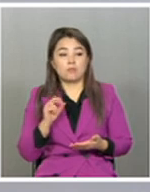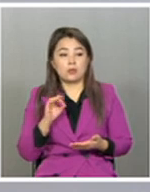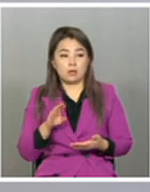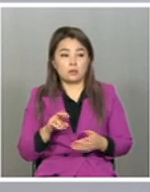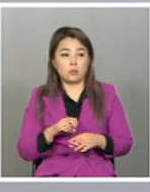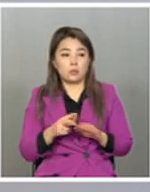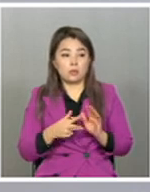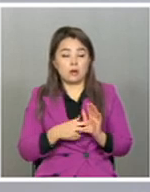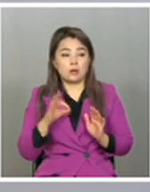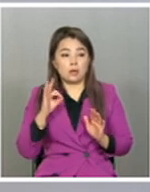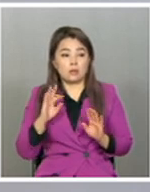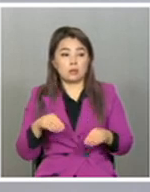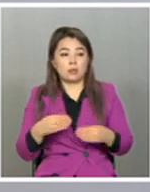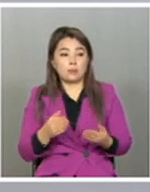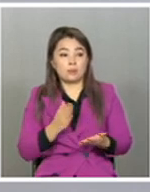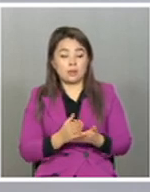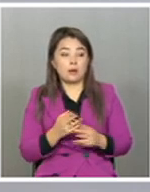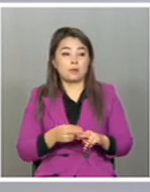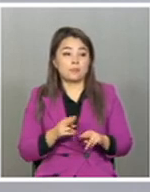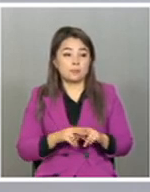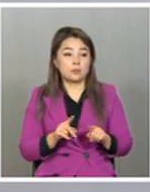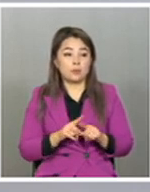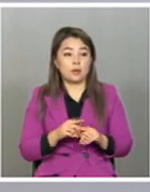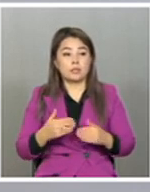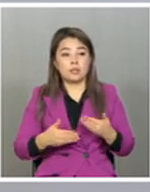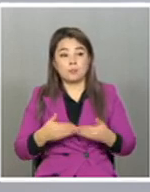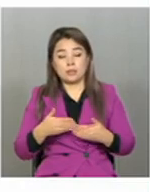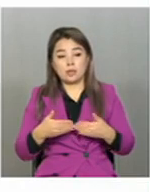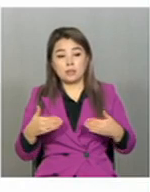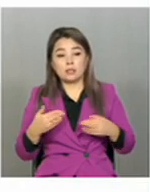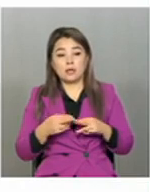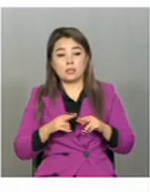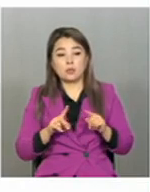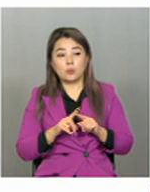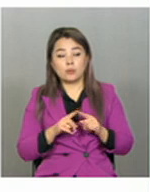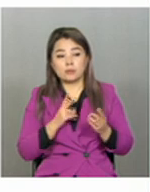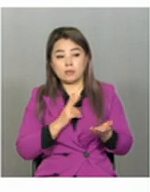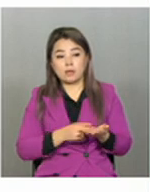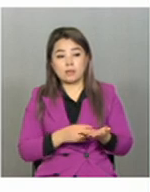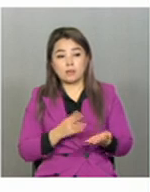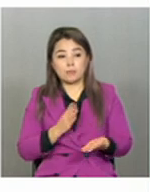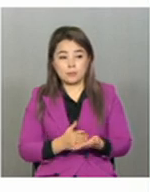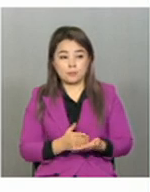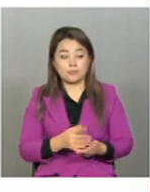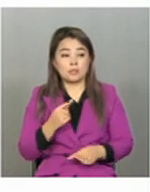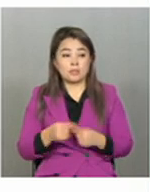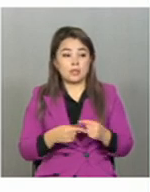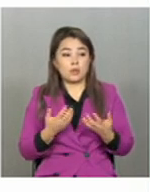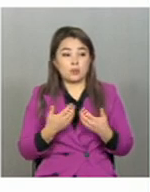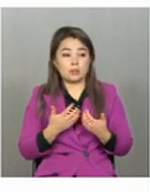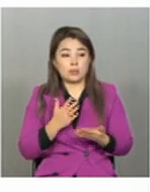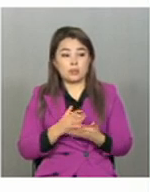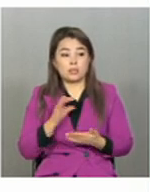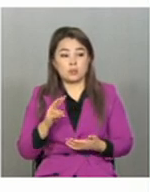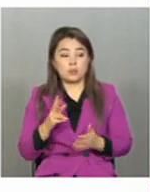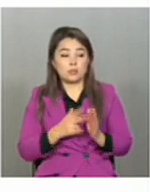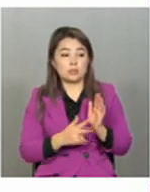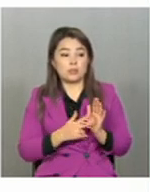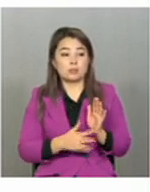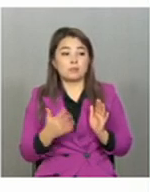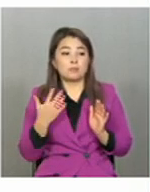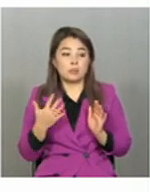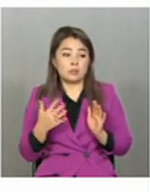18 градусты береді. Өйткені осындай тепе-теңдікті біз дәлелдеген болатынбыз. Келесі өрнек синус 85